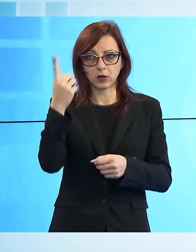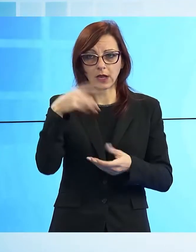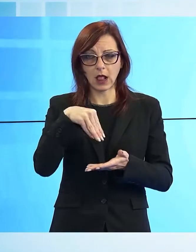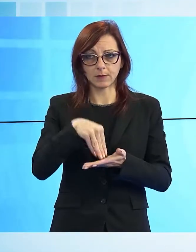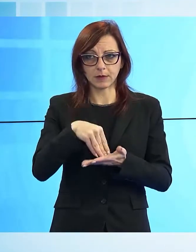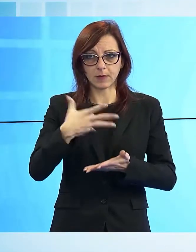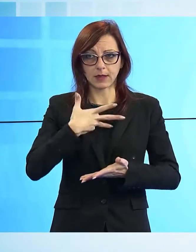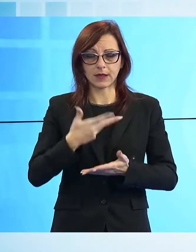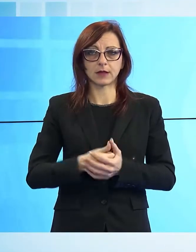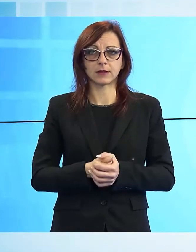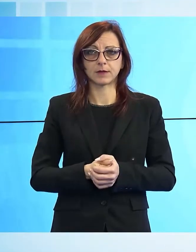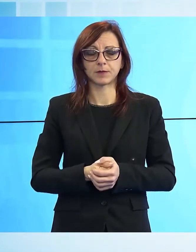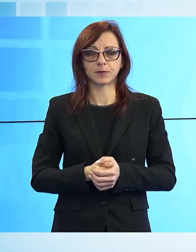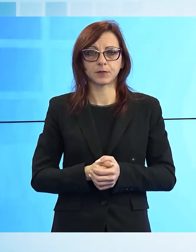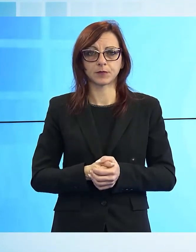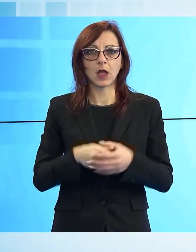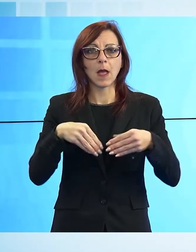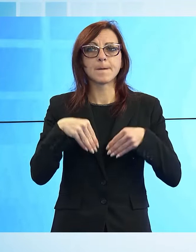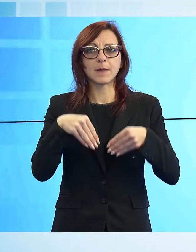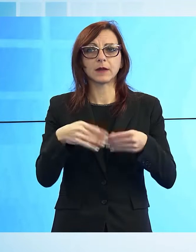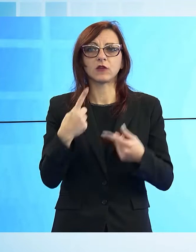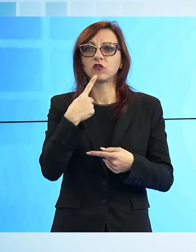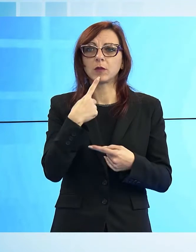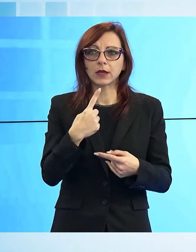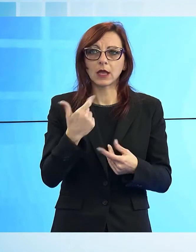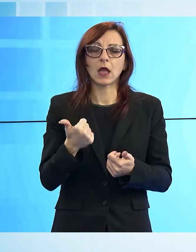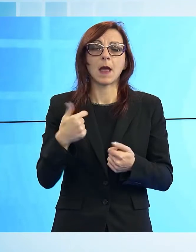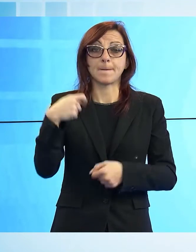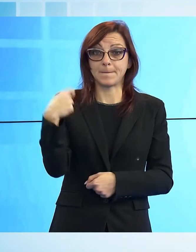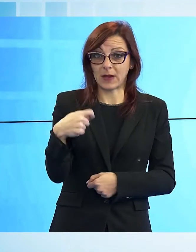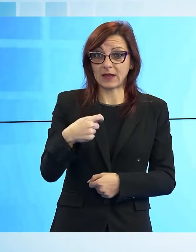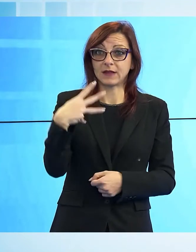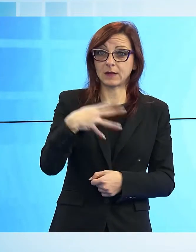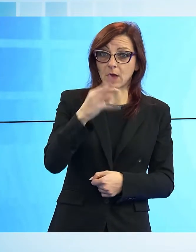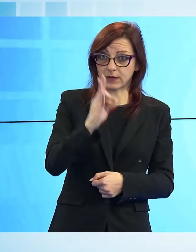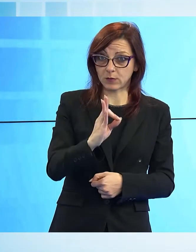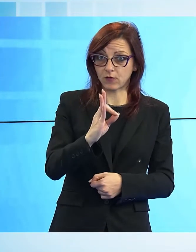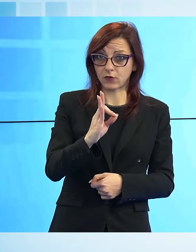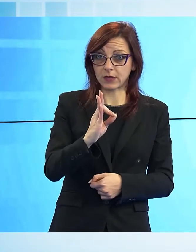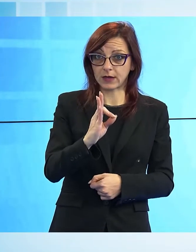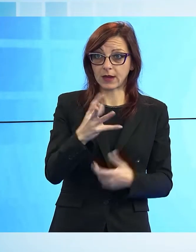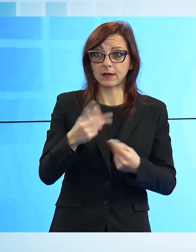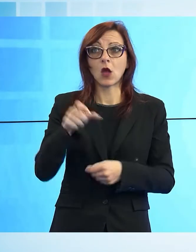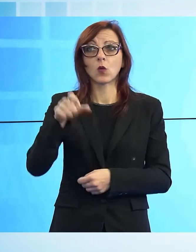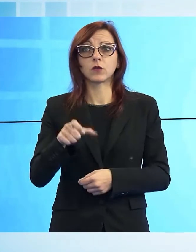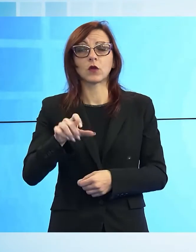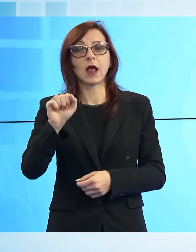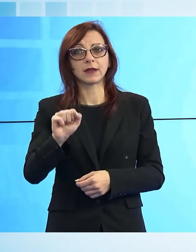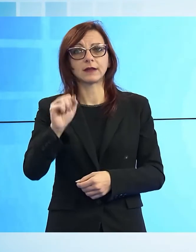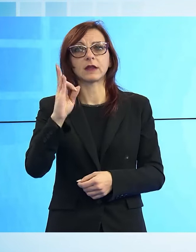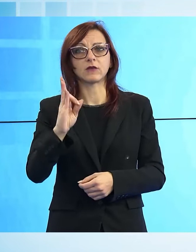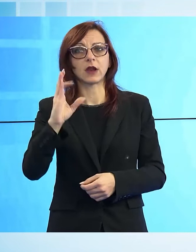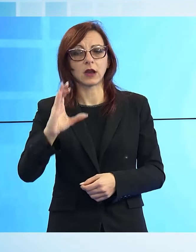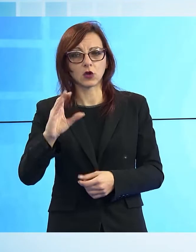Giorgi, dove hanno partecipato all'iniziativa tra gli altri, oltre al preside Massimo Fontanelli, il questore Alessandra Faranda Cordella,